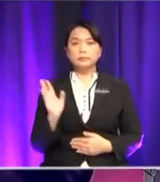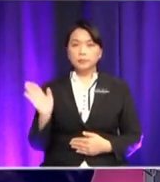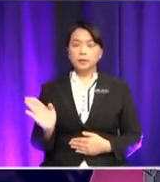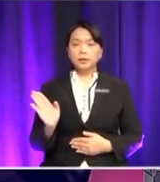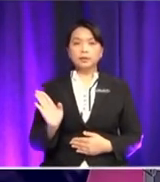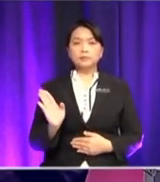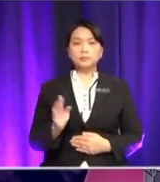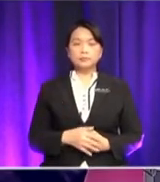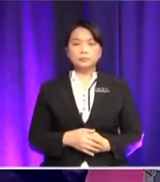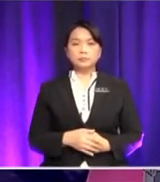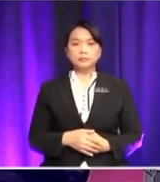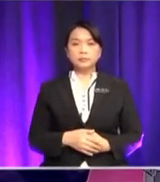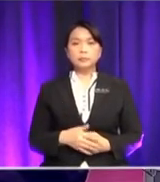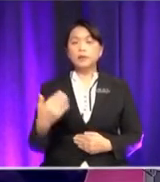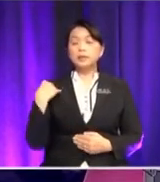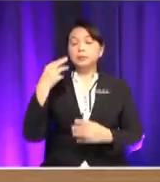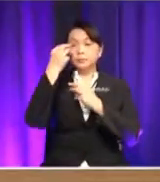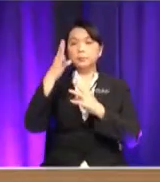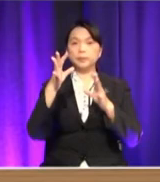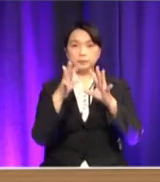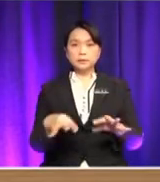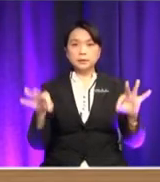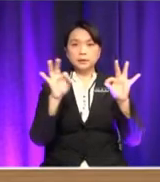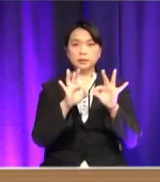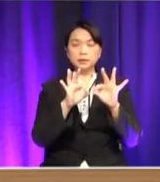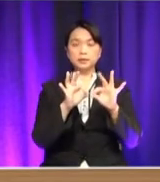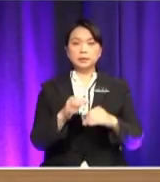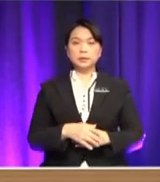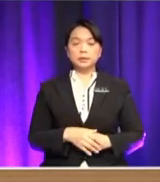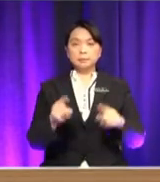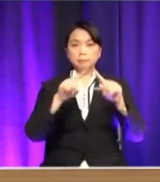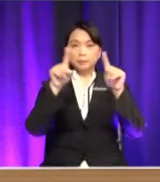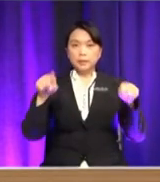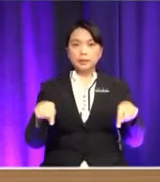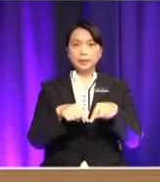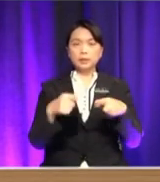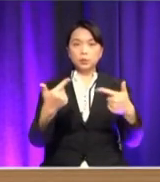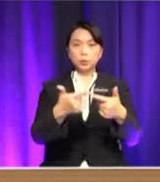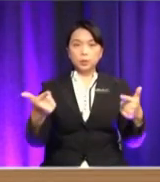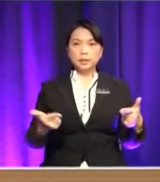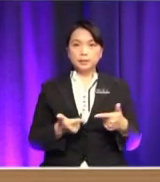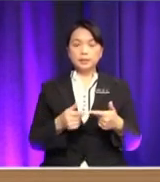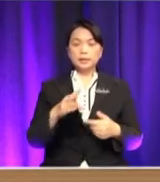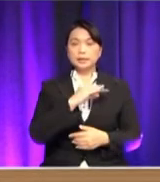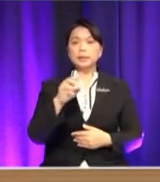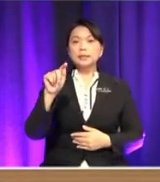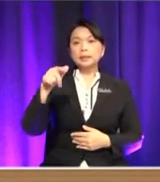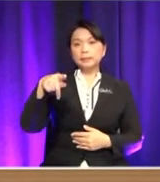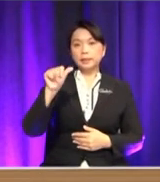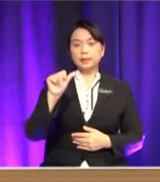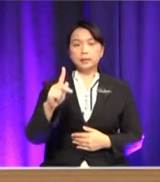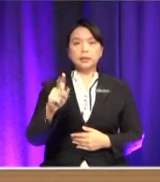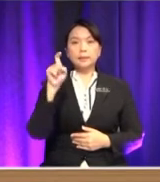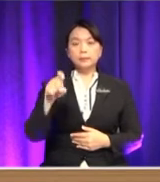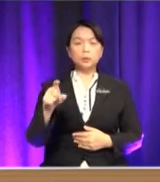beritahu ya Adi punya info penting apel udah kasih dan penetapan ini perlu dilukis mengikut arah utara Oke ini